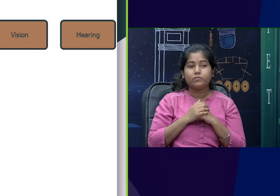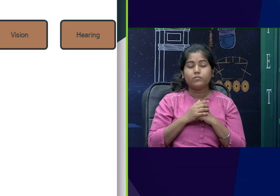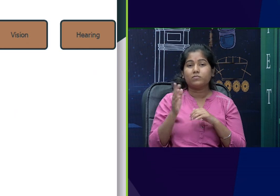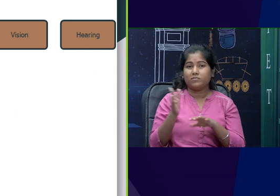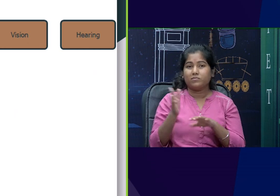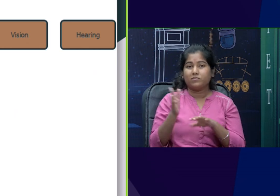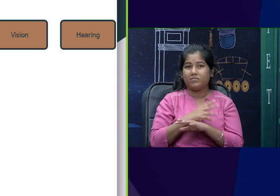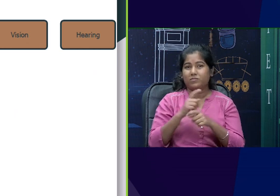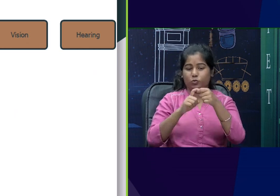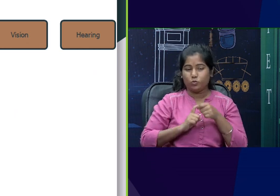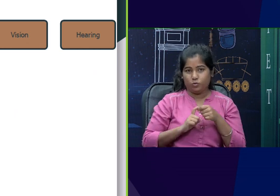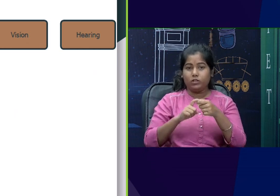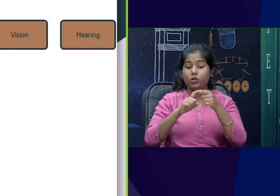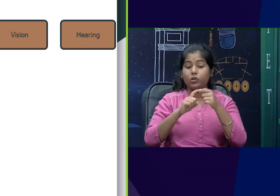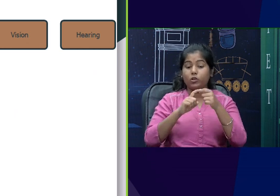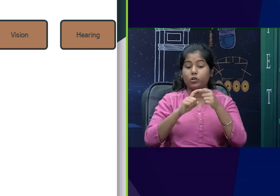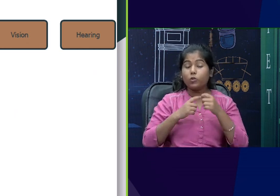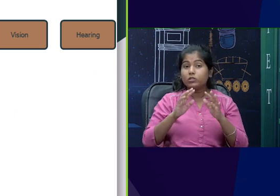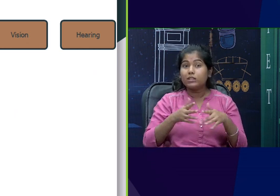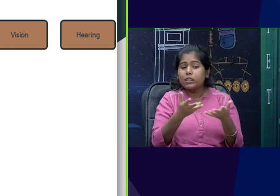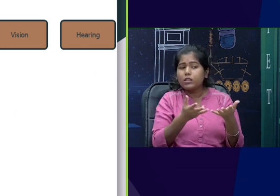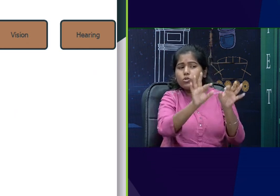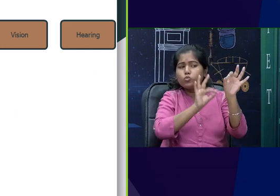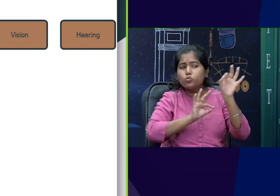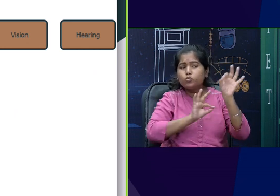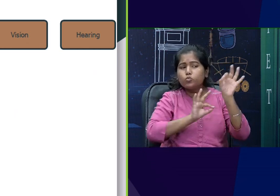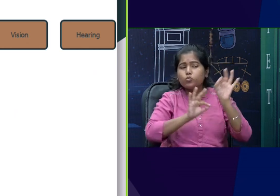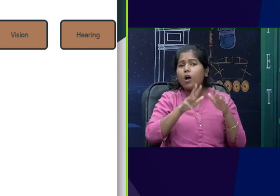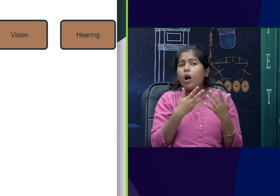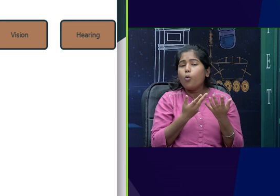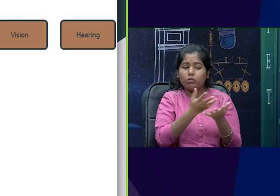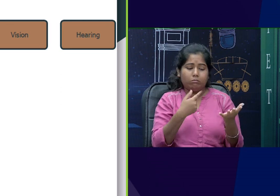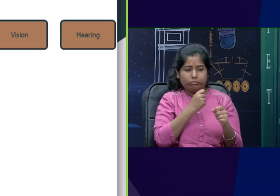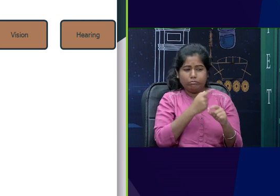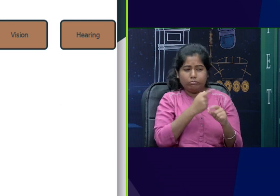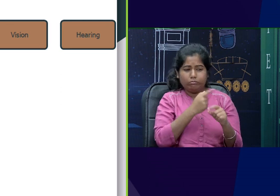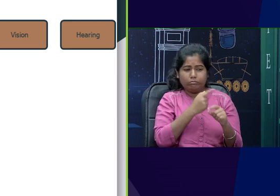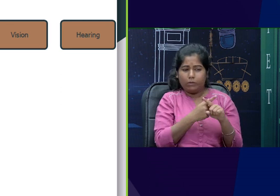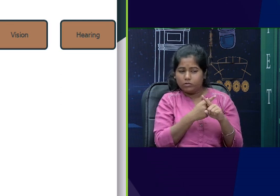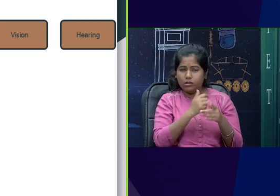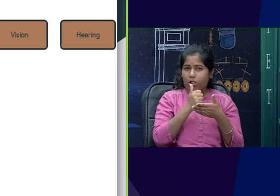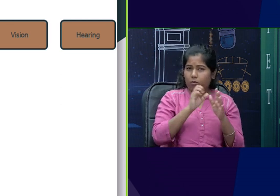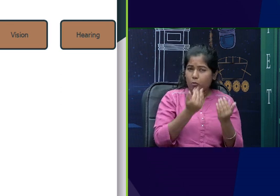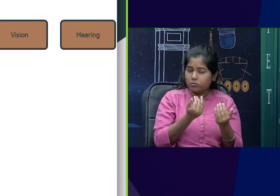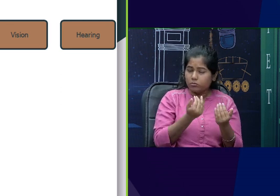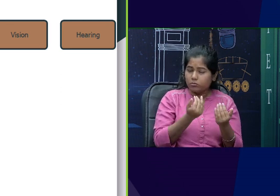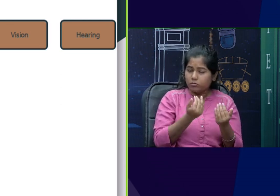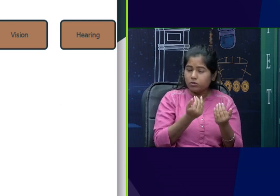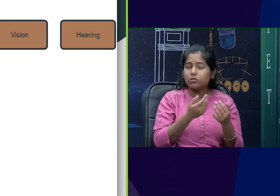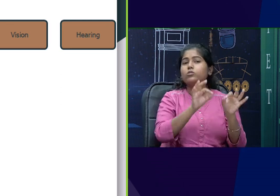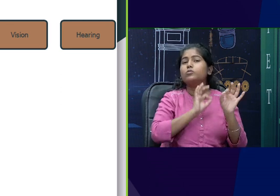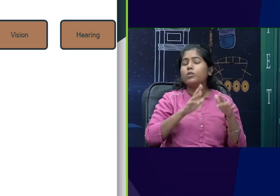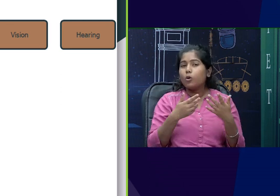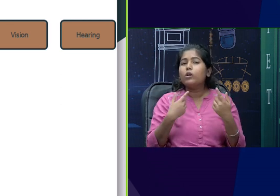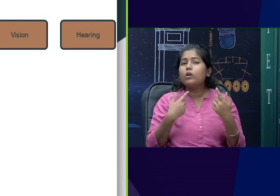जो क्वेश्चन है कि हम किस तरह से सिलेक्शन किया जाना चाहिए, बहुत जरूरी है क्योंकि कोई भी अगर हम इक्विपमेंट का कोई